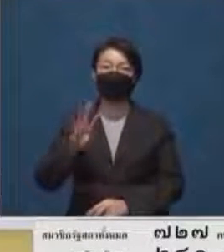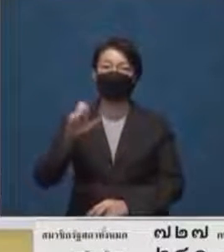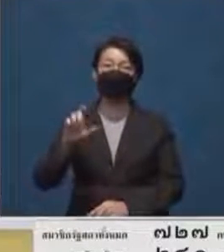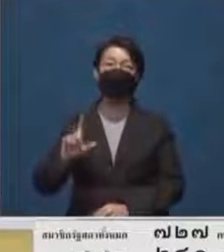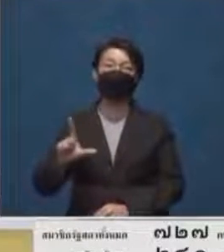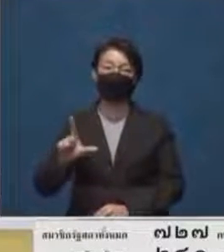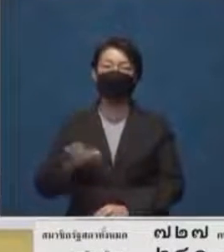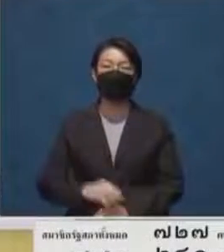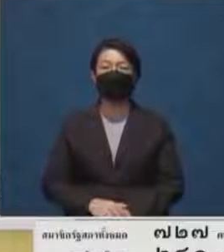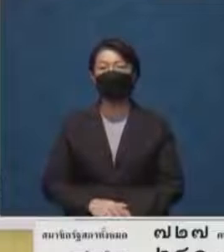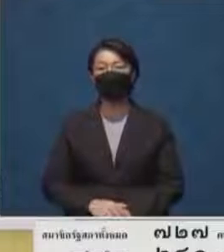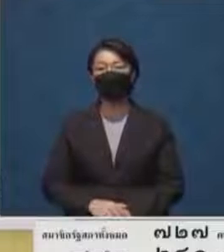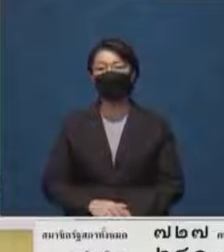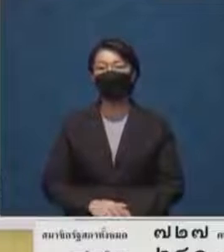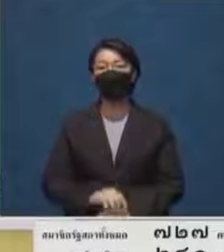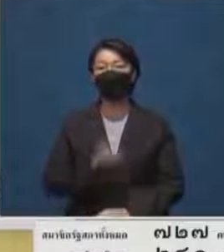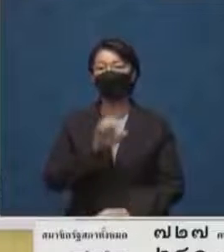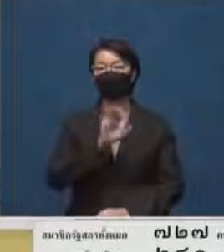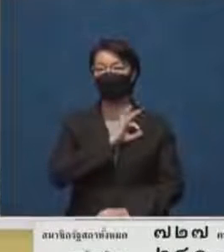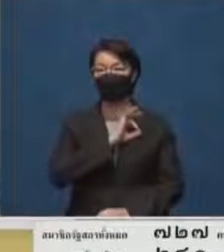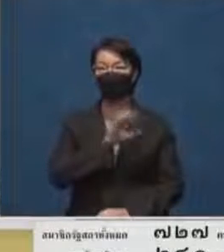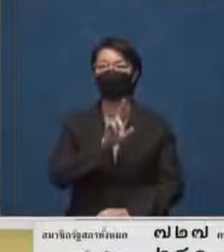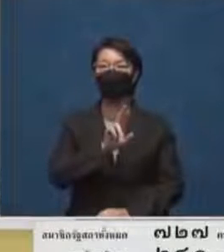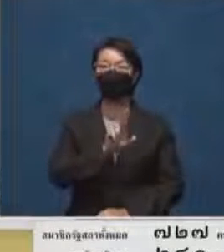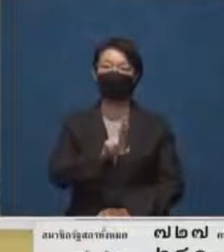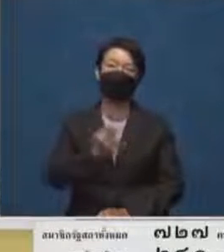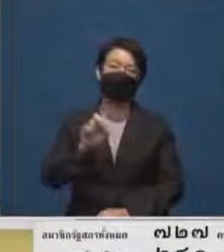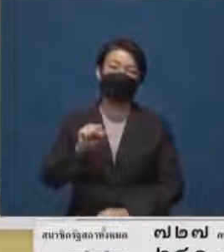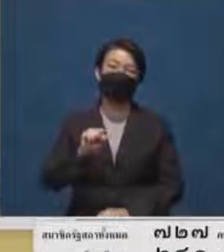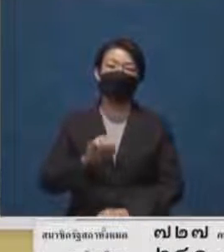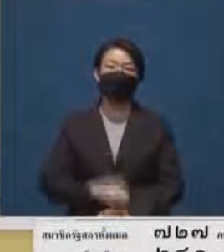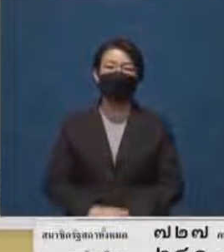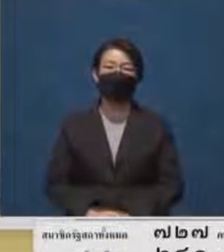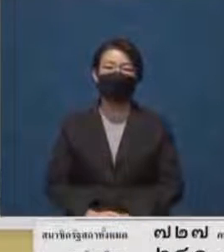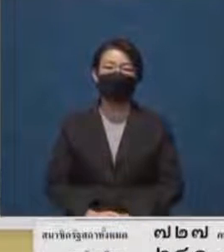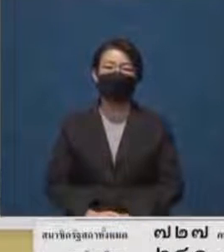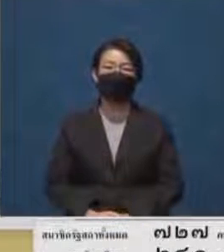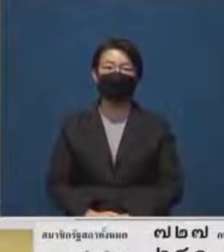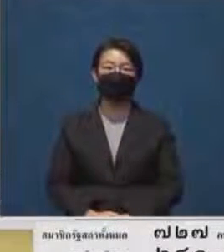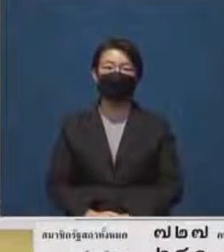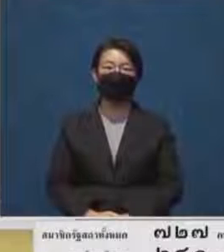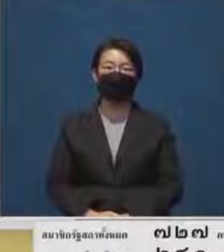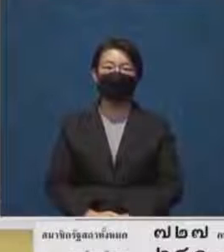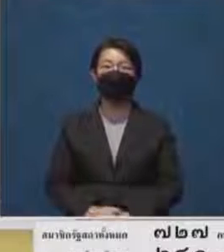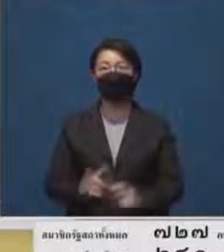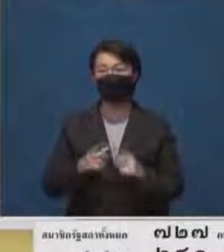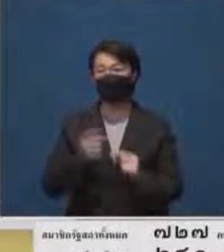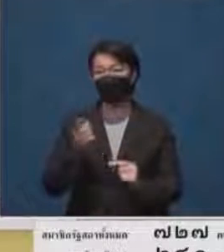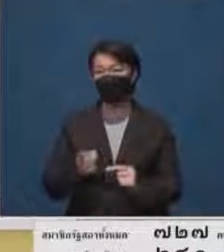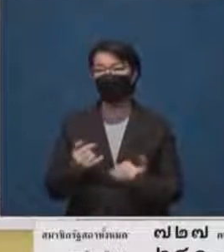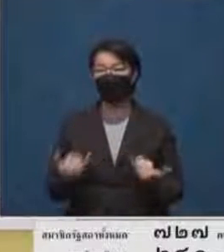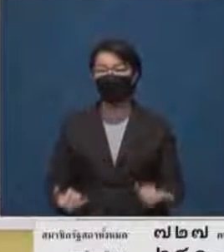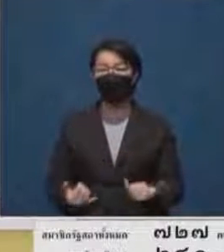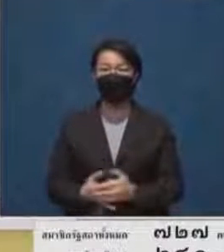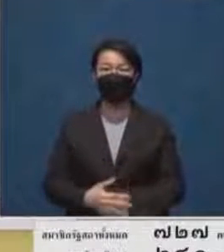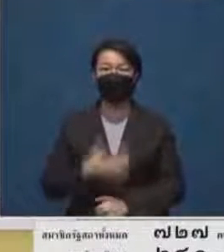ห้องประชุมหรือไม่นะครับเพราะว่าใช้ถ้อยคำที่ค่อนข้างจะรุนแรงนะครับทำให้เกิด